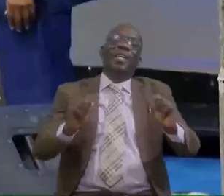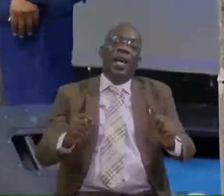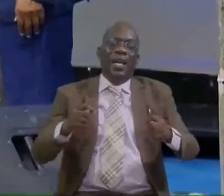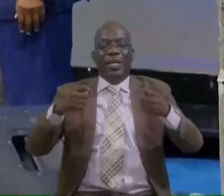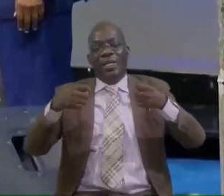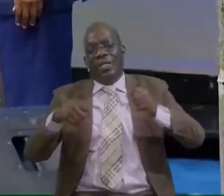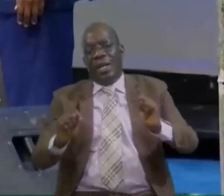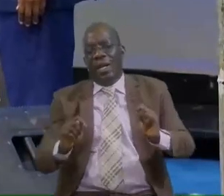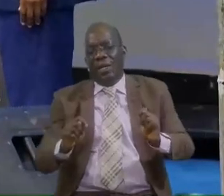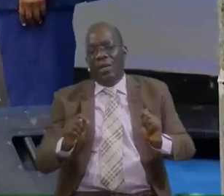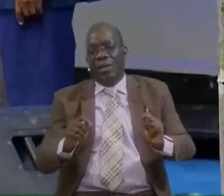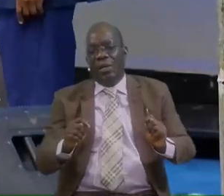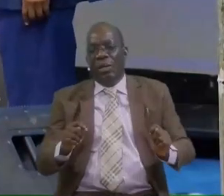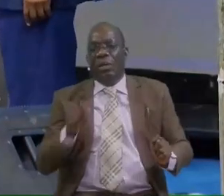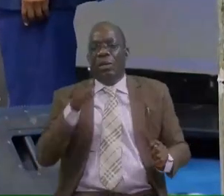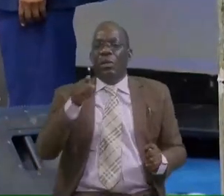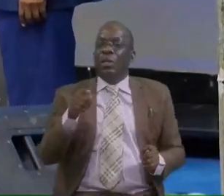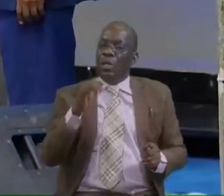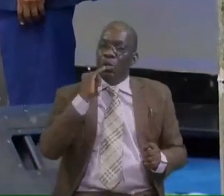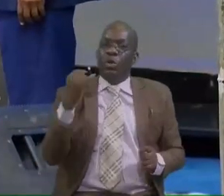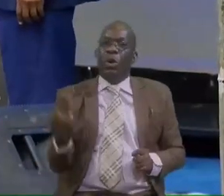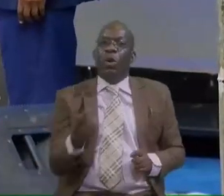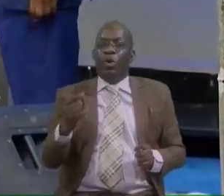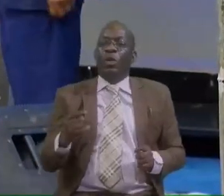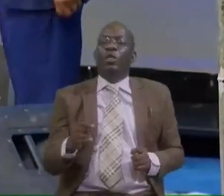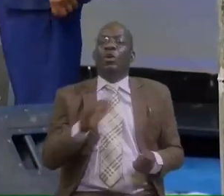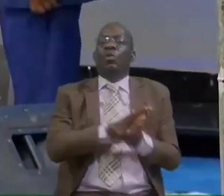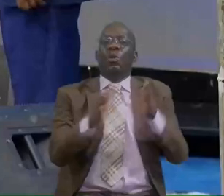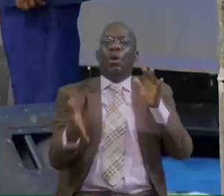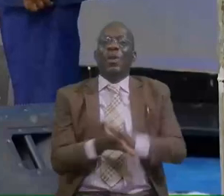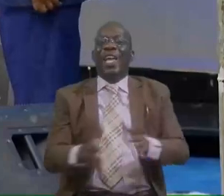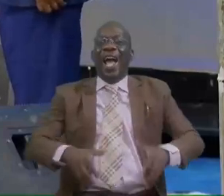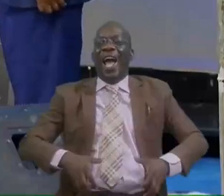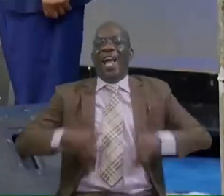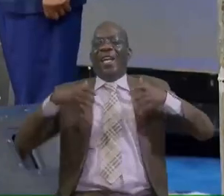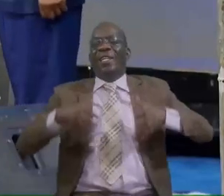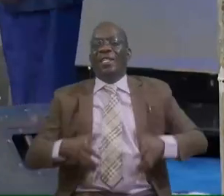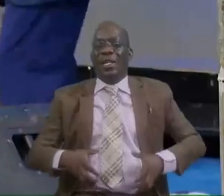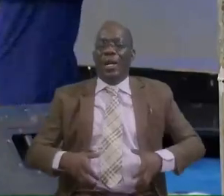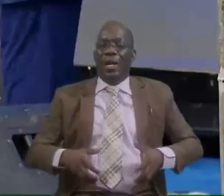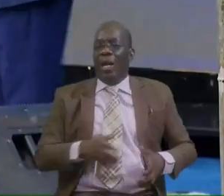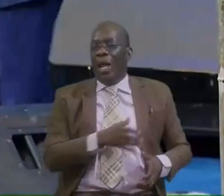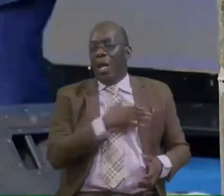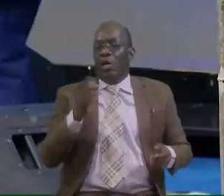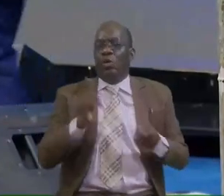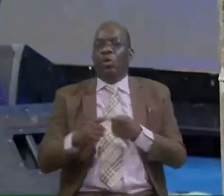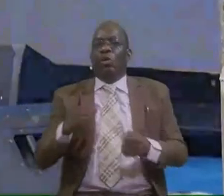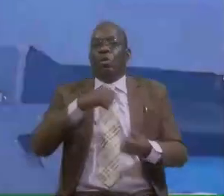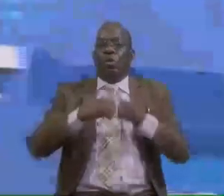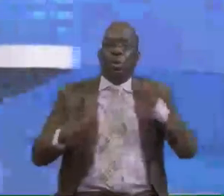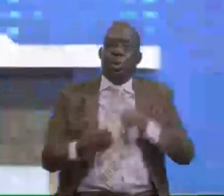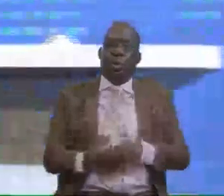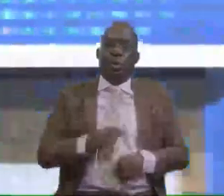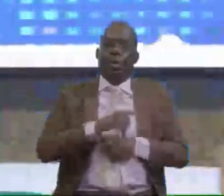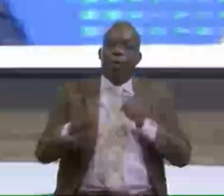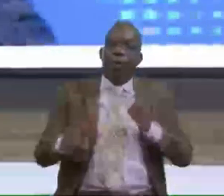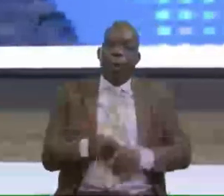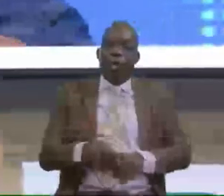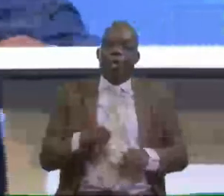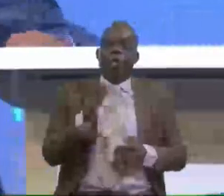il essaie, et il s'enfonce toujours dans la colère et dans les problèmes. Lorsque quelqu'un